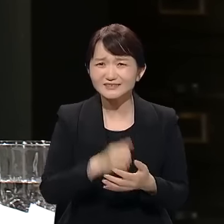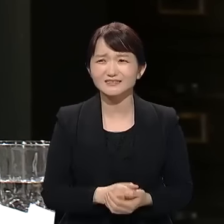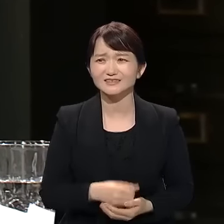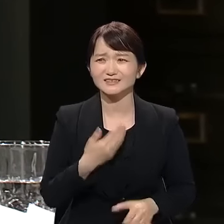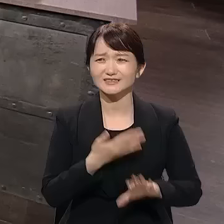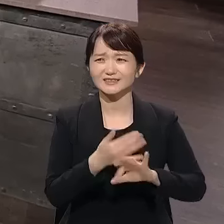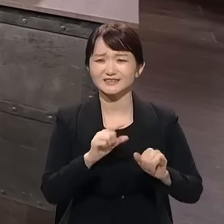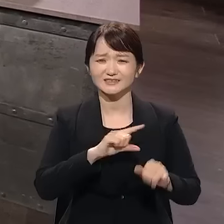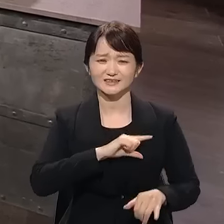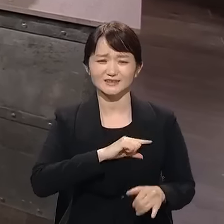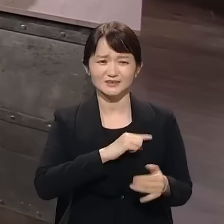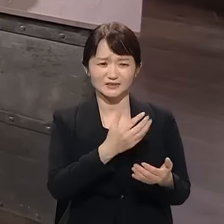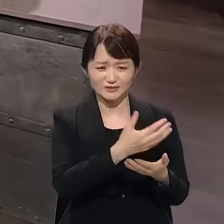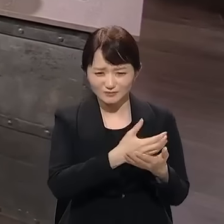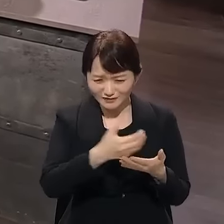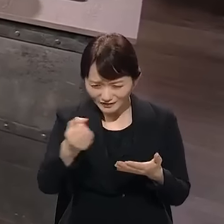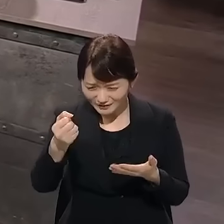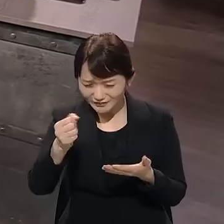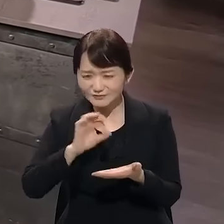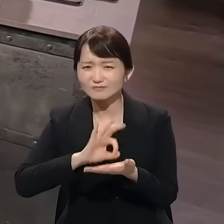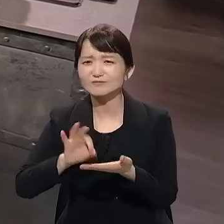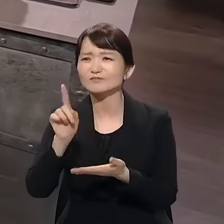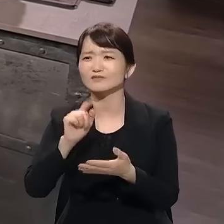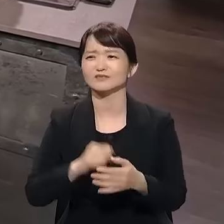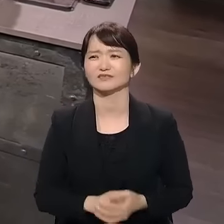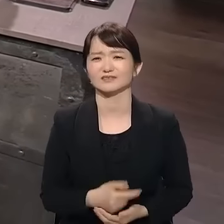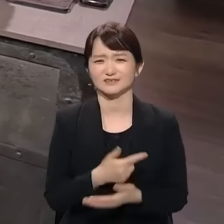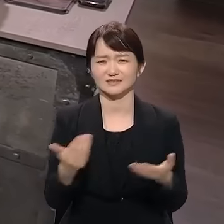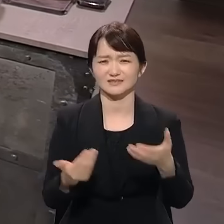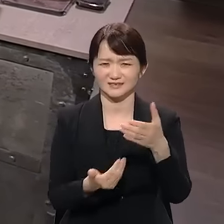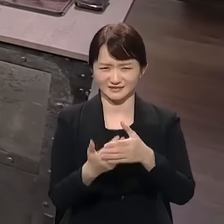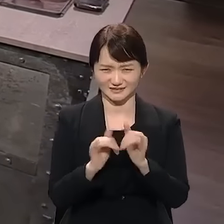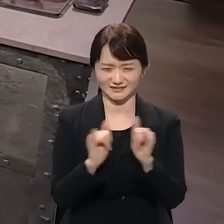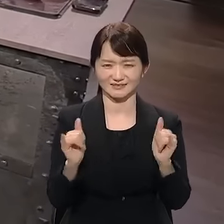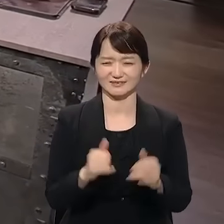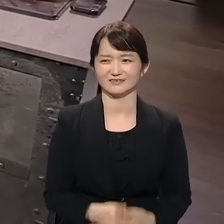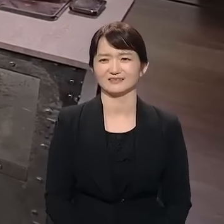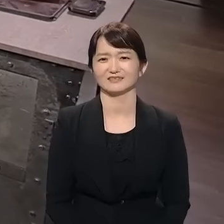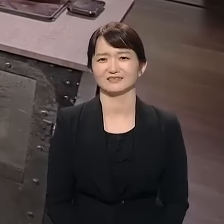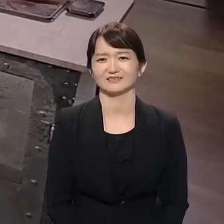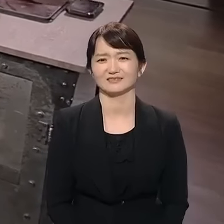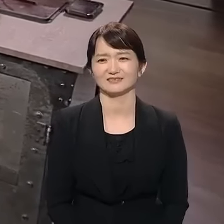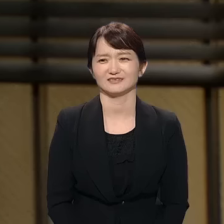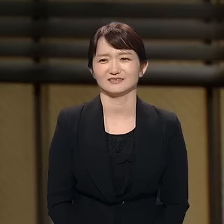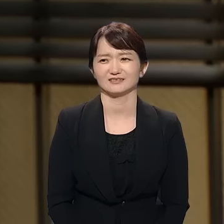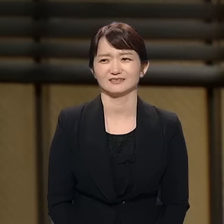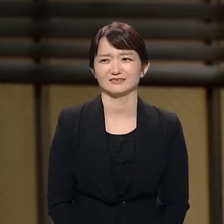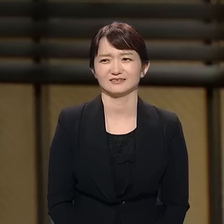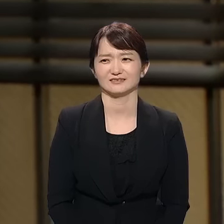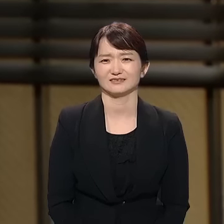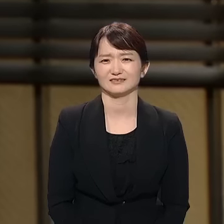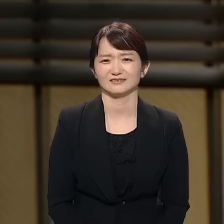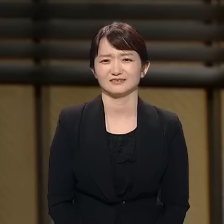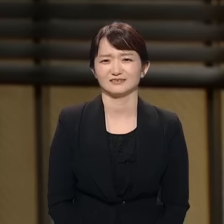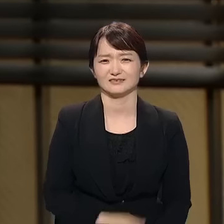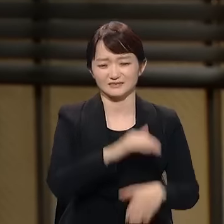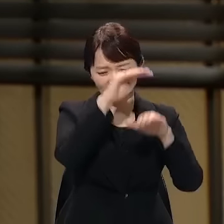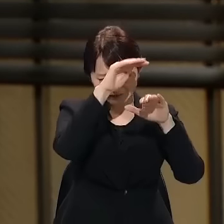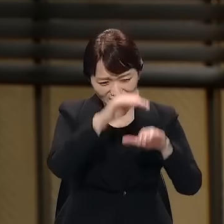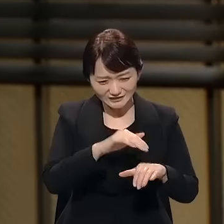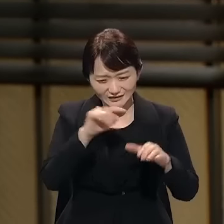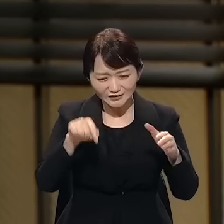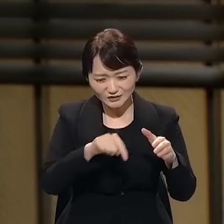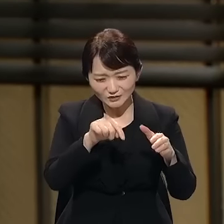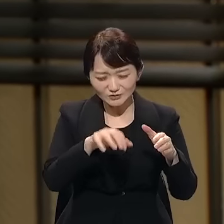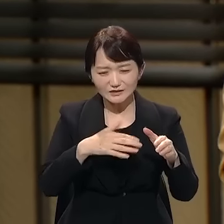갔다가 저기다 저렇게 써요 큰일날 사람이다 와 진짜 나 하여튼 저 이제 그 저 사연 속에 이름을